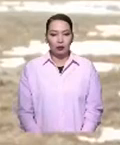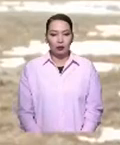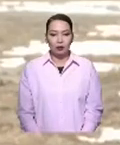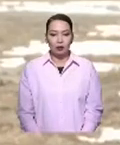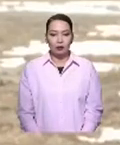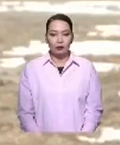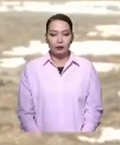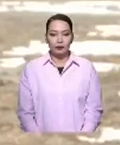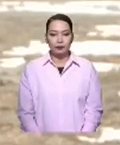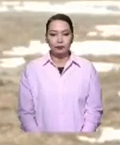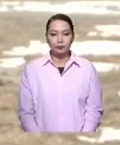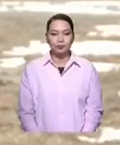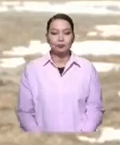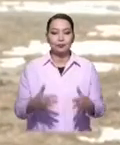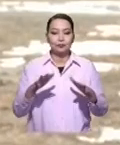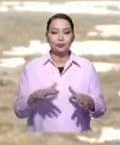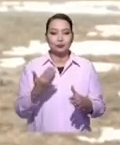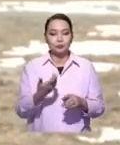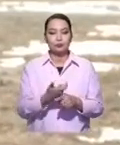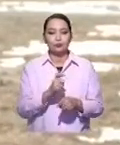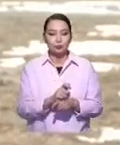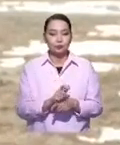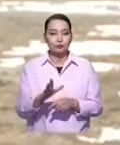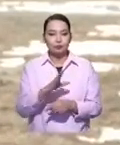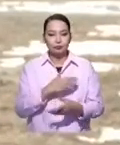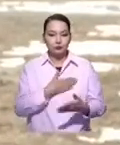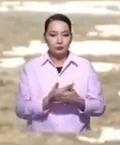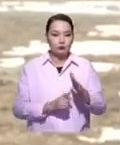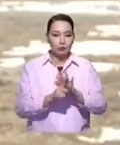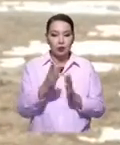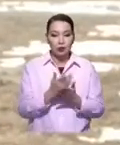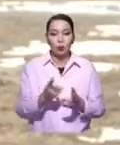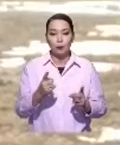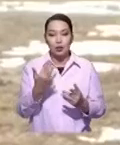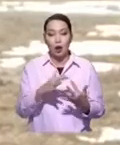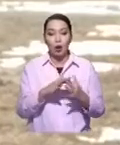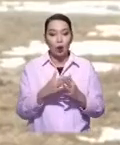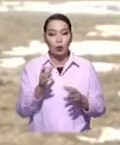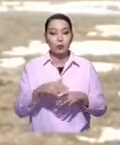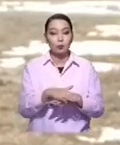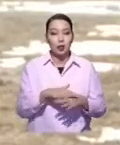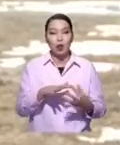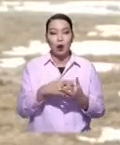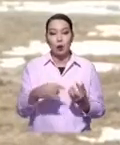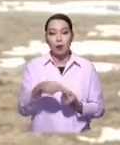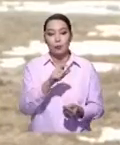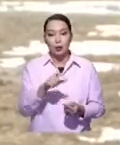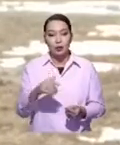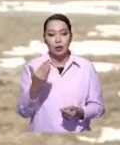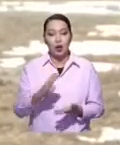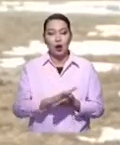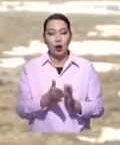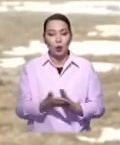Екі шайдың ішінде бірден егеліп кетті. Бұл дегеніміз не? Бұл дегеніміз ауыл тұрғындарының, ауылдағы кәсіпкерлердің, олардың әлеуеті,